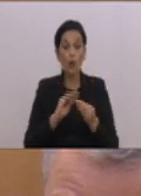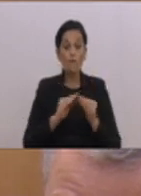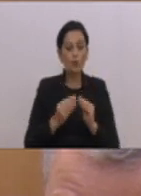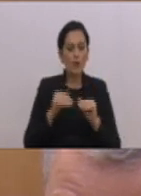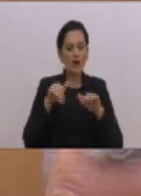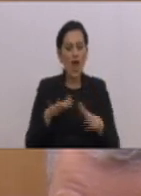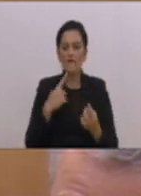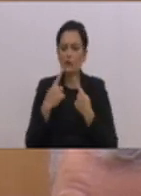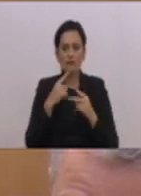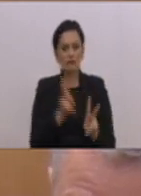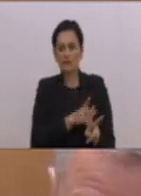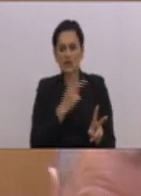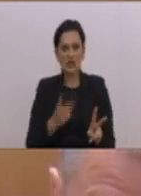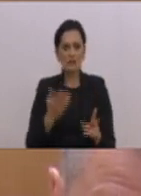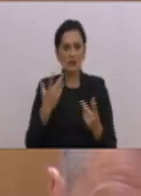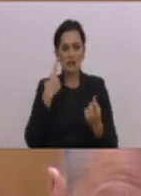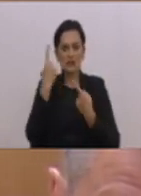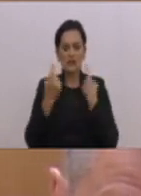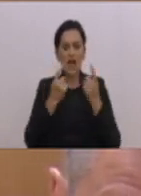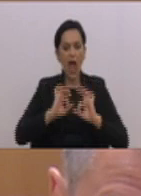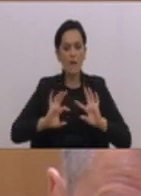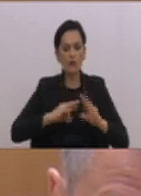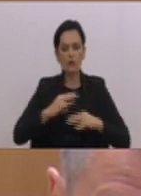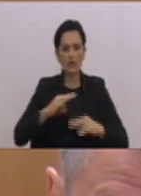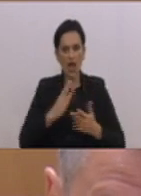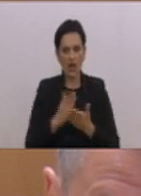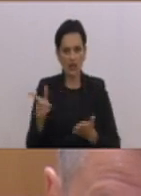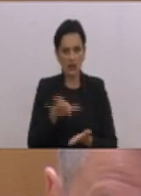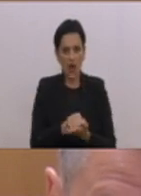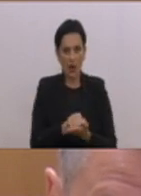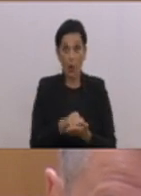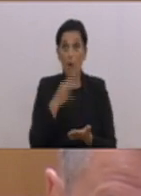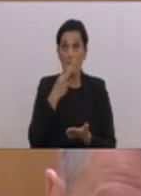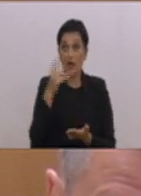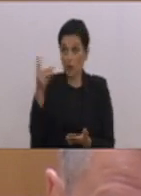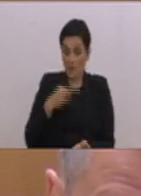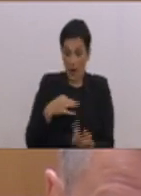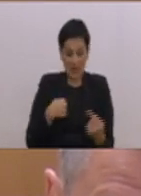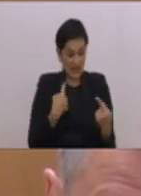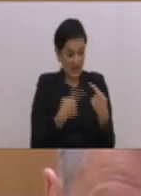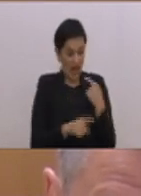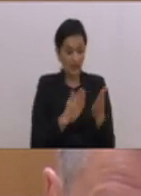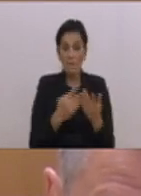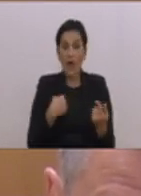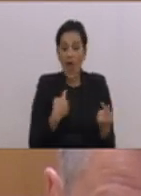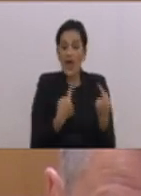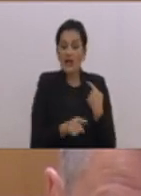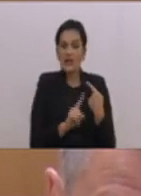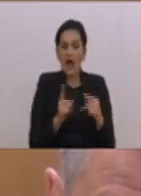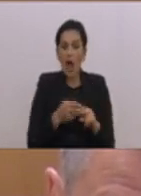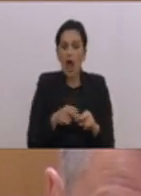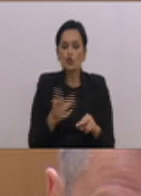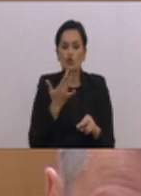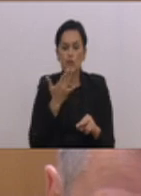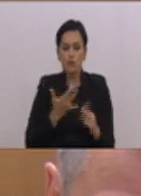გადაწყვეტაზე ვილაპარაკოთ, საინფორმაციო დივერსიით არის ადამიანი დაკავებული. Და მეუბნებით, მე ვარ რადიკალური. რადიკალური კი არა ვარ. Აი ექსტრემიზმია